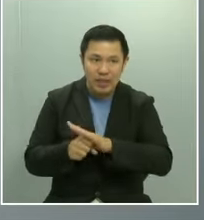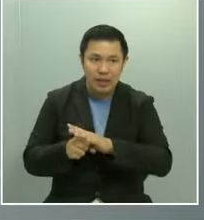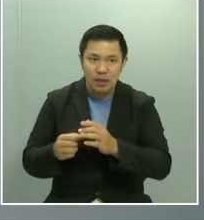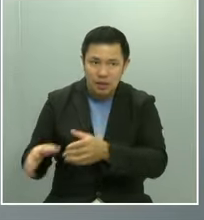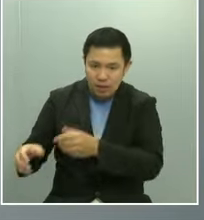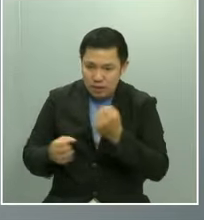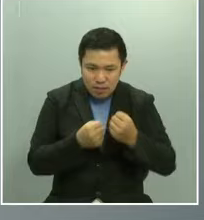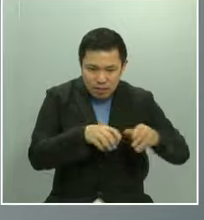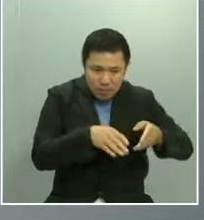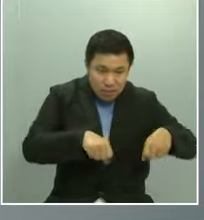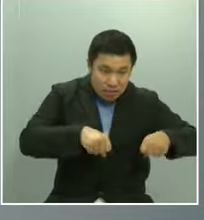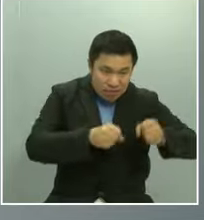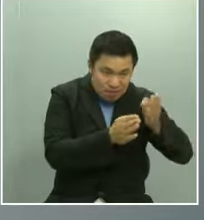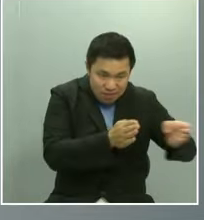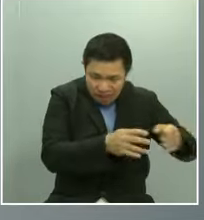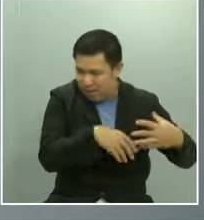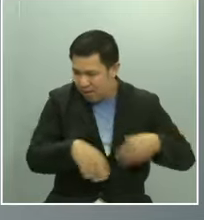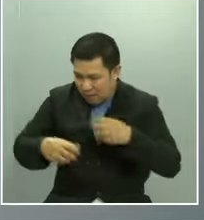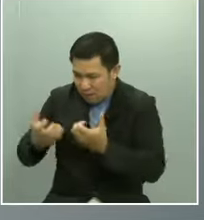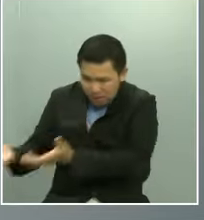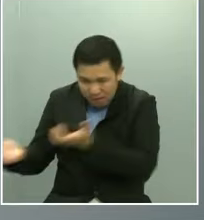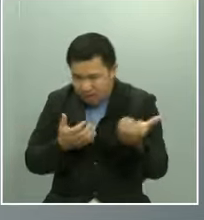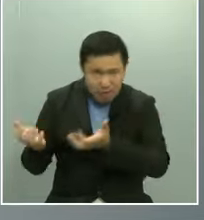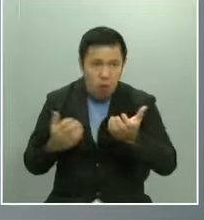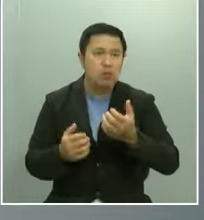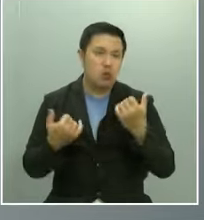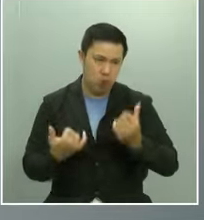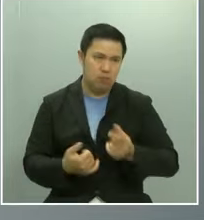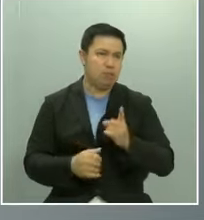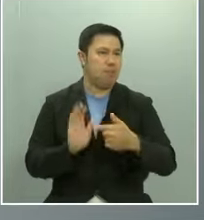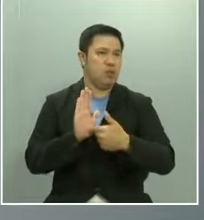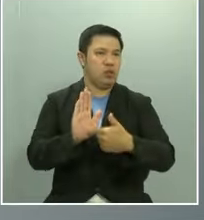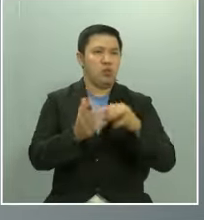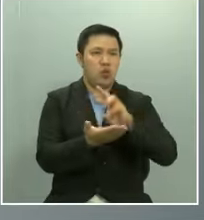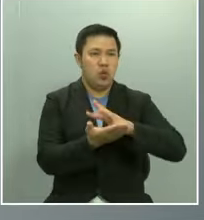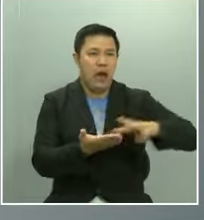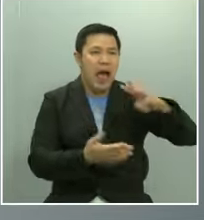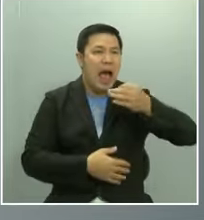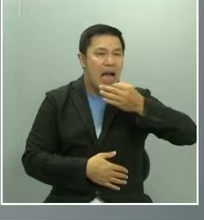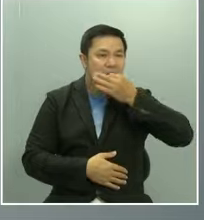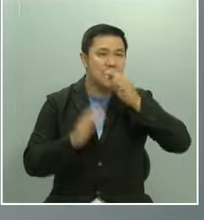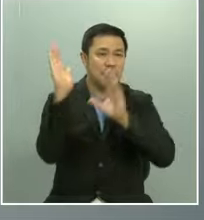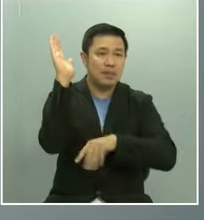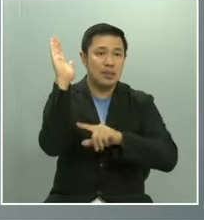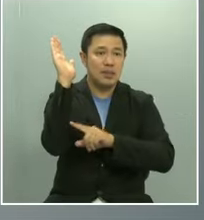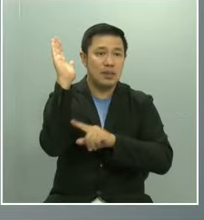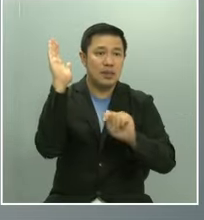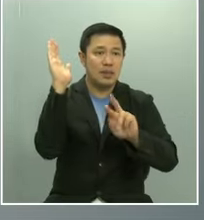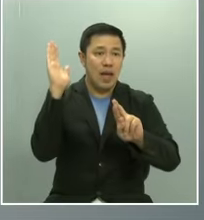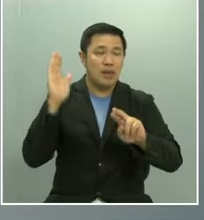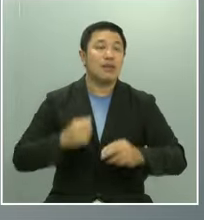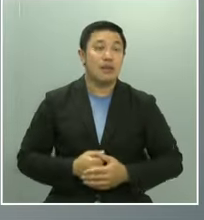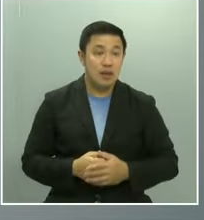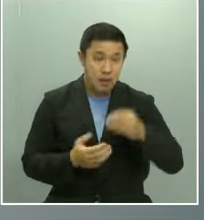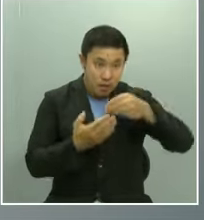นี่เราต้องทิ้งภาพดีๆนี้เอาไว้เนี่ยวิจัยรายการอาชีพตรังนะนี่นักศึกษ